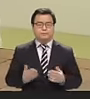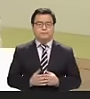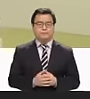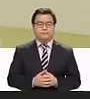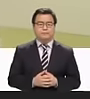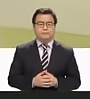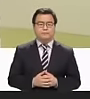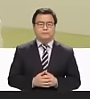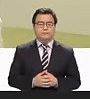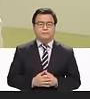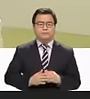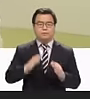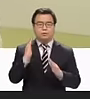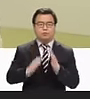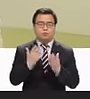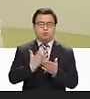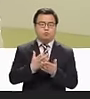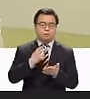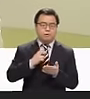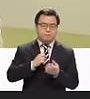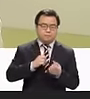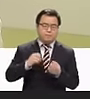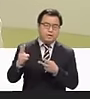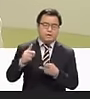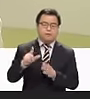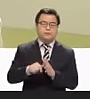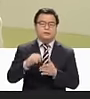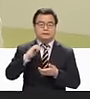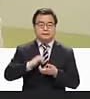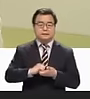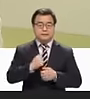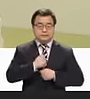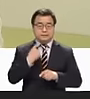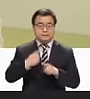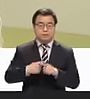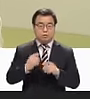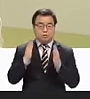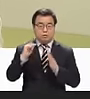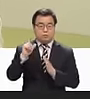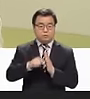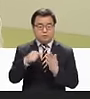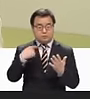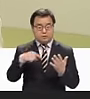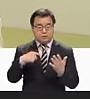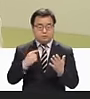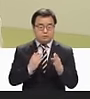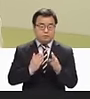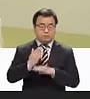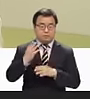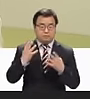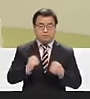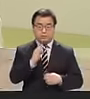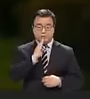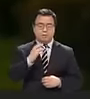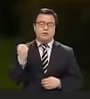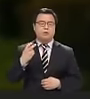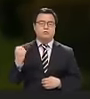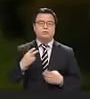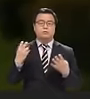발송 기일을 지키시려다 수업 시간에 좀 늦게 들어가신다면 그런 경우도 발생합니다. 그런 경우는 거의 뭐 다반사라고